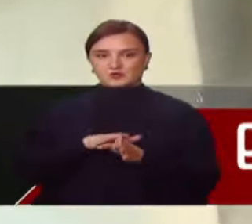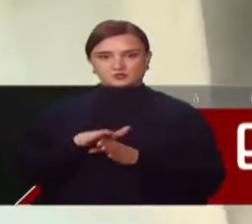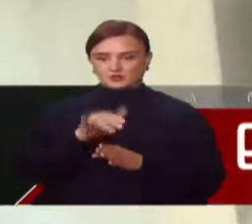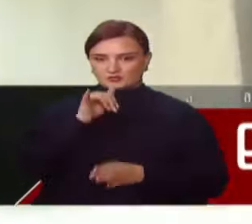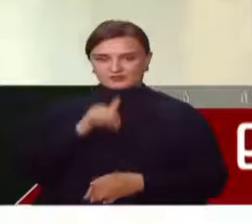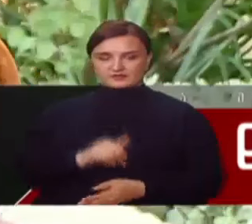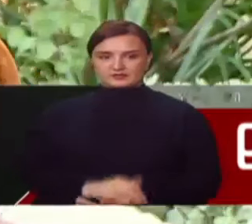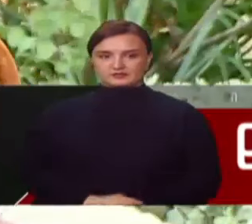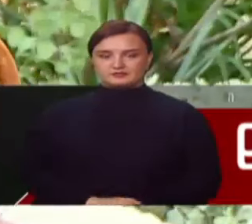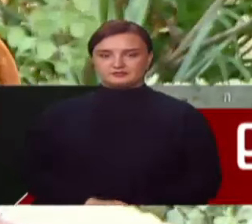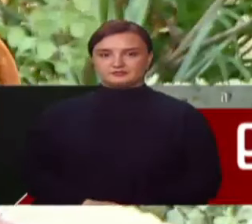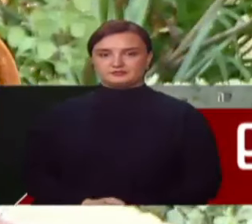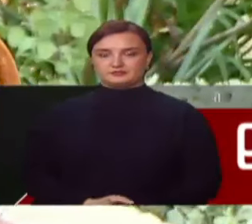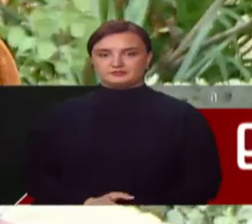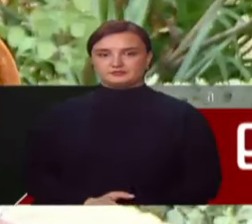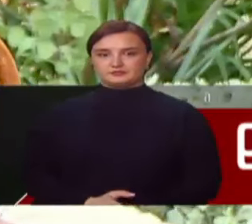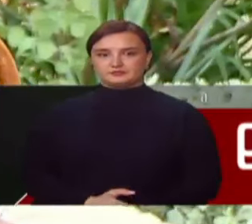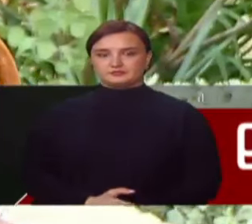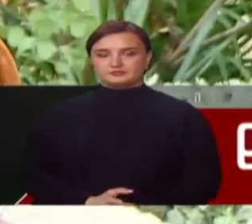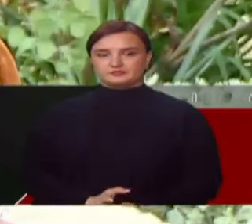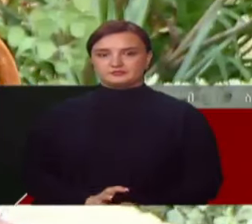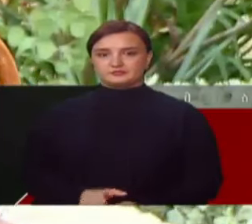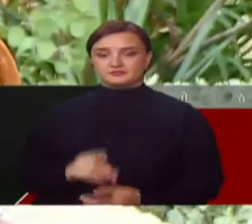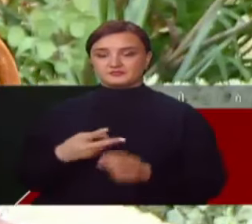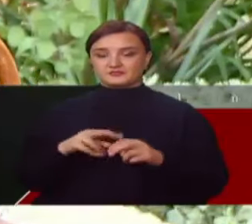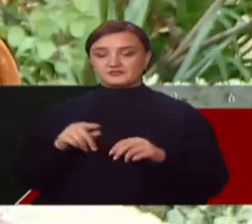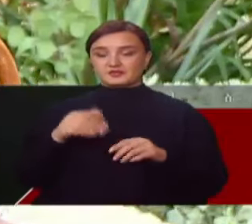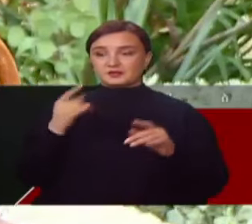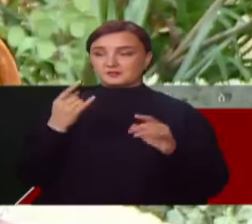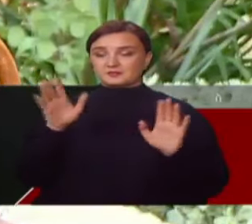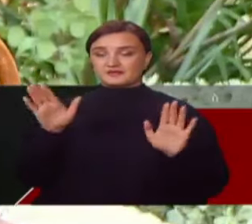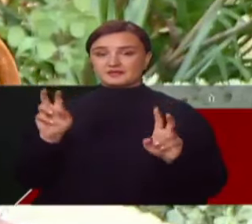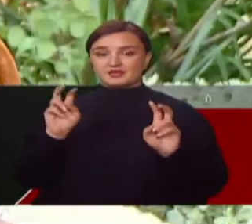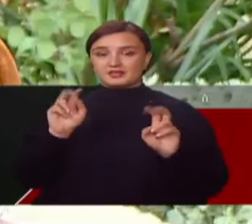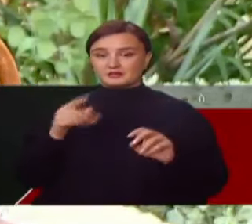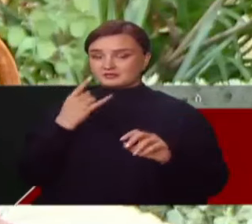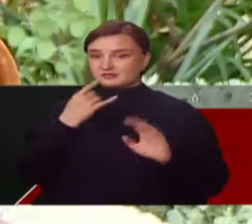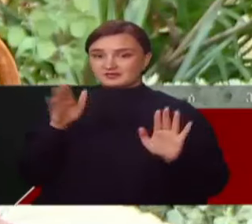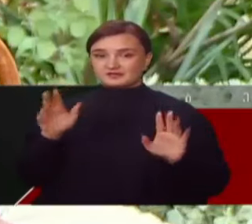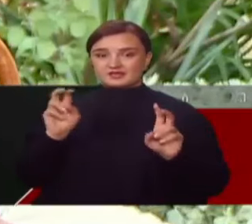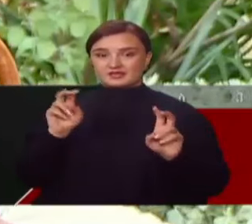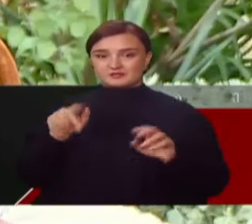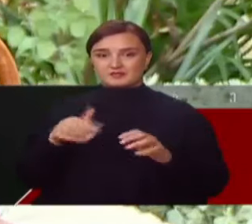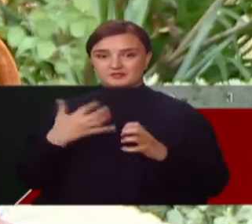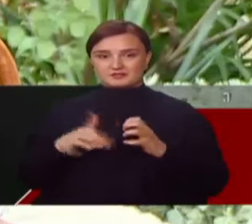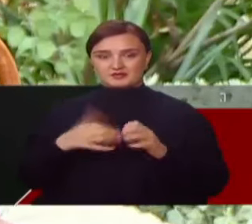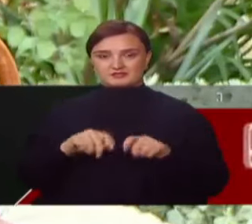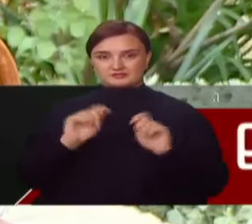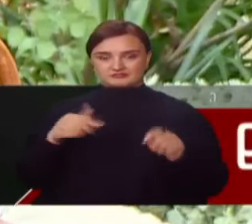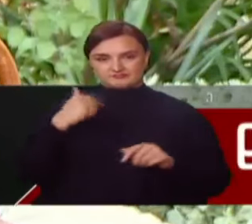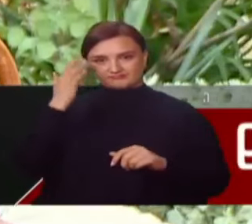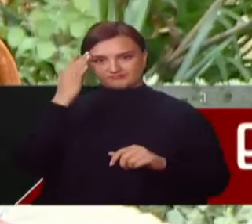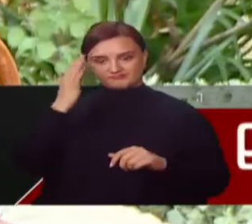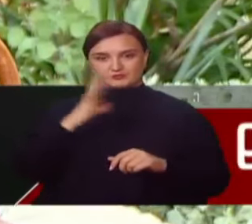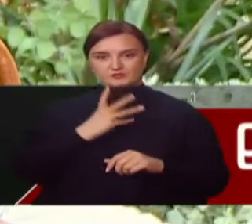უზრუნველყოფს. დენდროპარკის შექმნა ჩემთვის იყო მთავარი მოტივაცია, რომ აი ესეთი ლამაზი ფრინველების პარკი